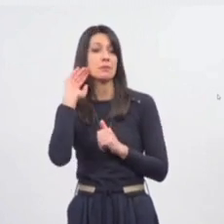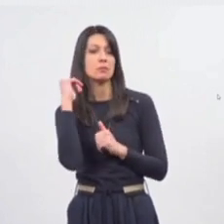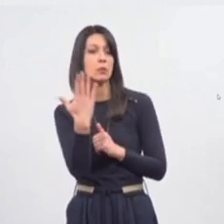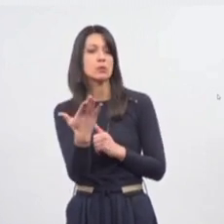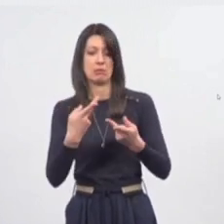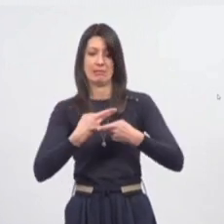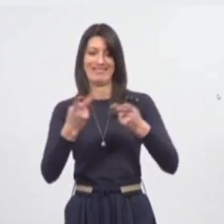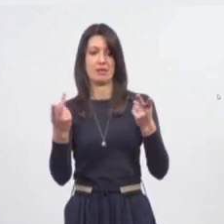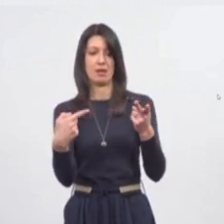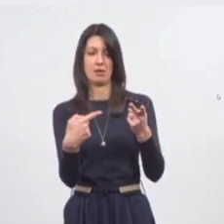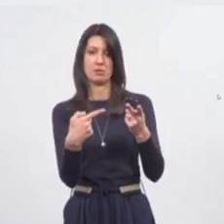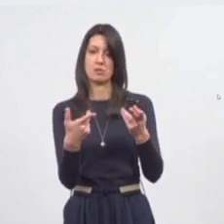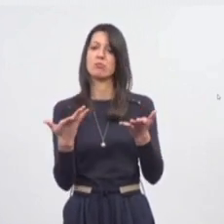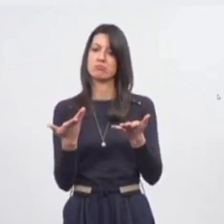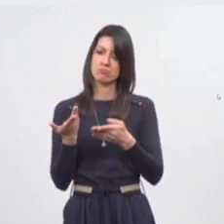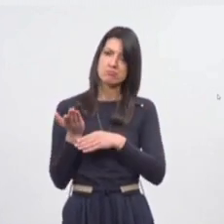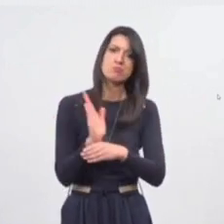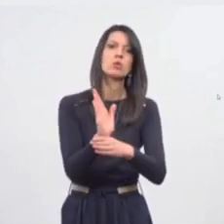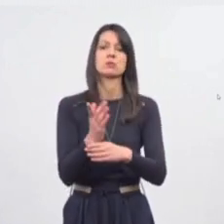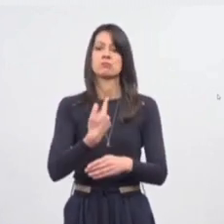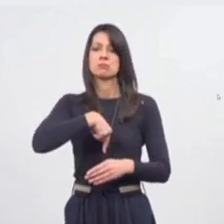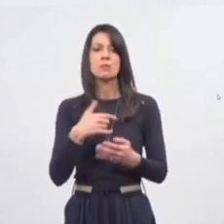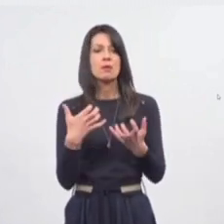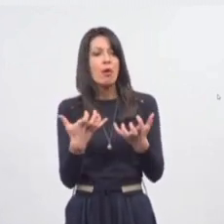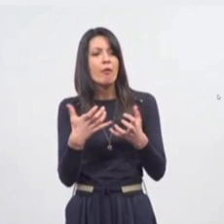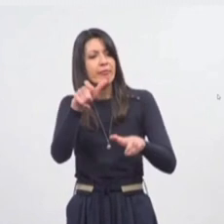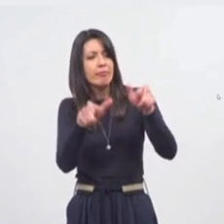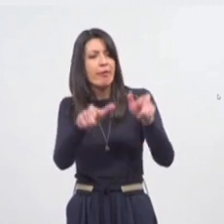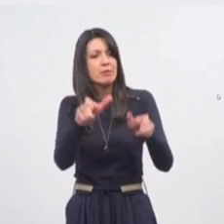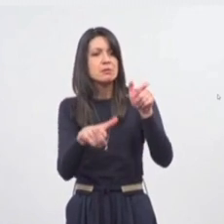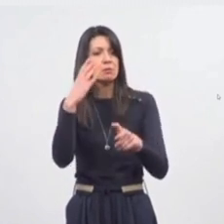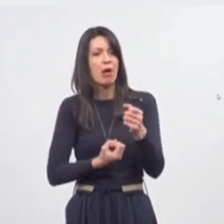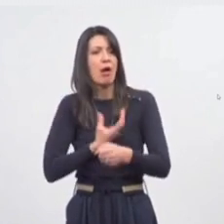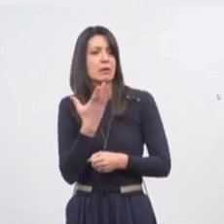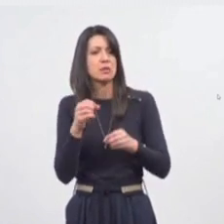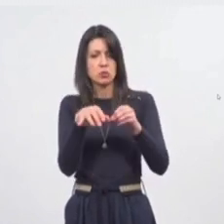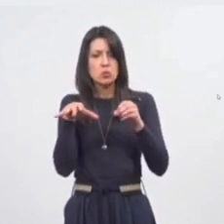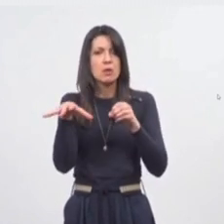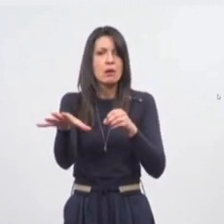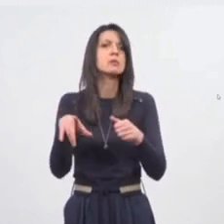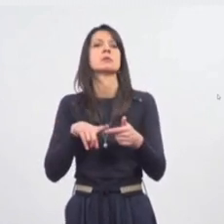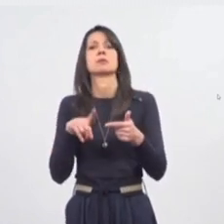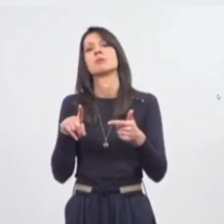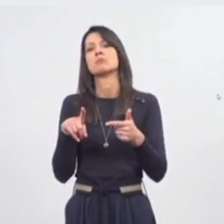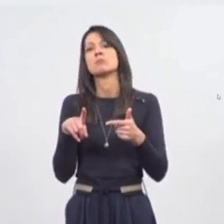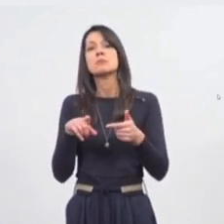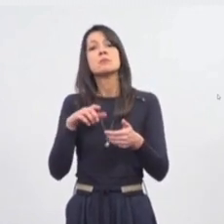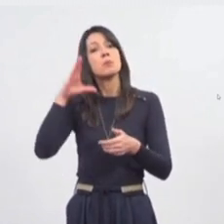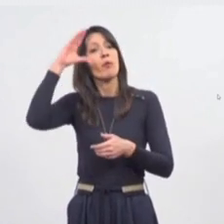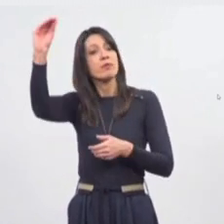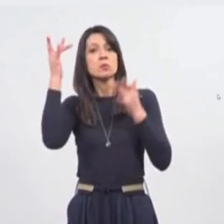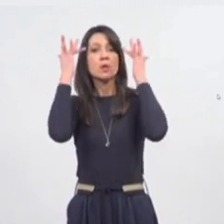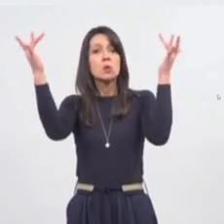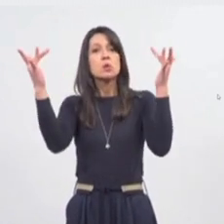déclaration affirme notre volonté de soutenir les artistes, les journalistes, les professionnels de la culture et des